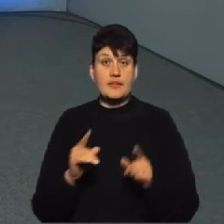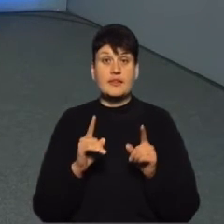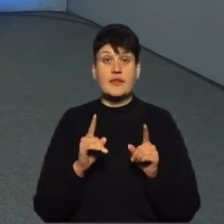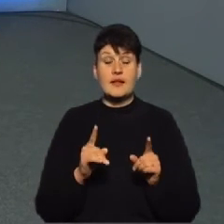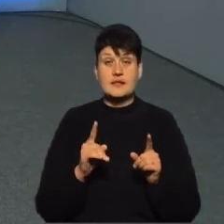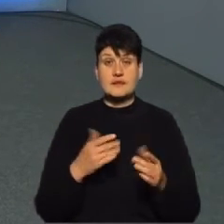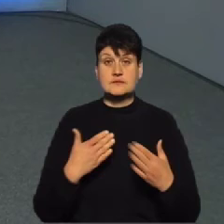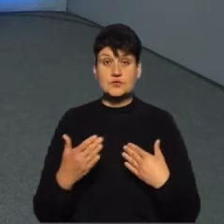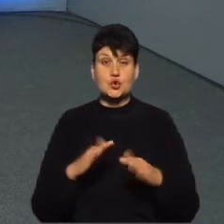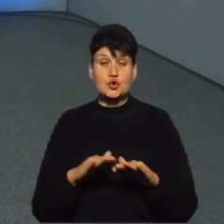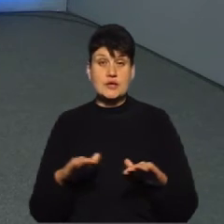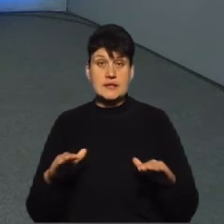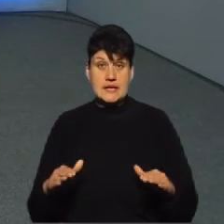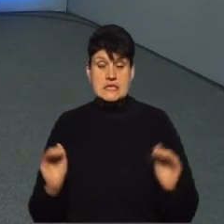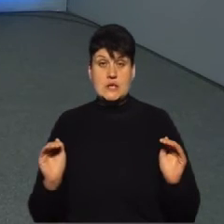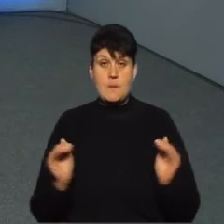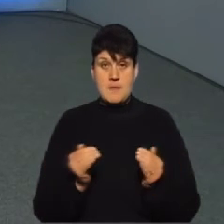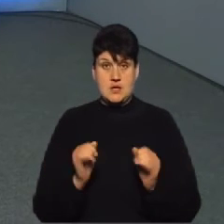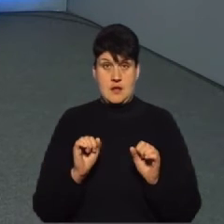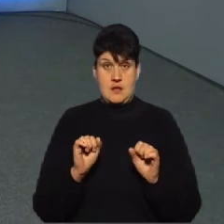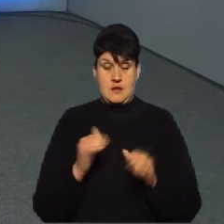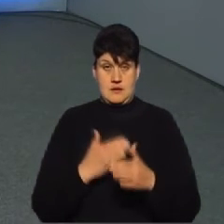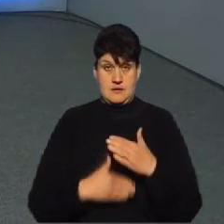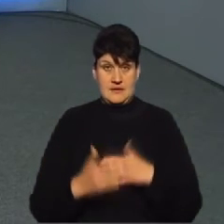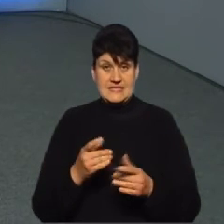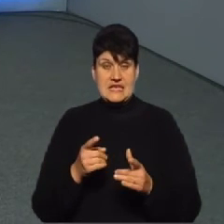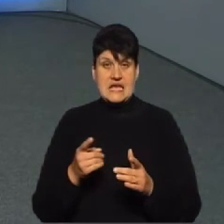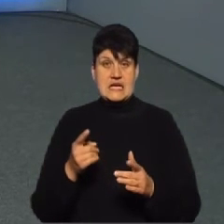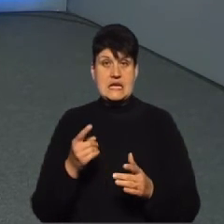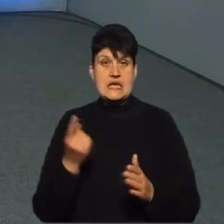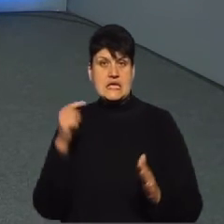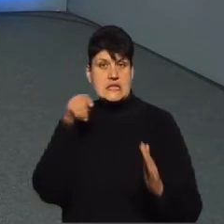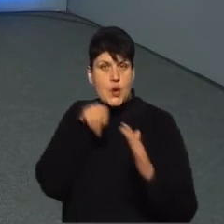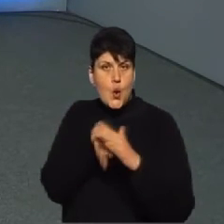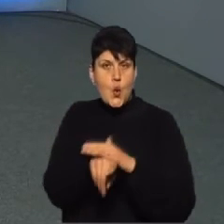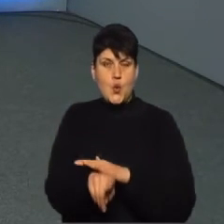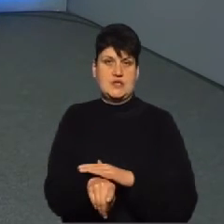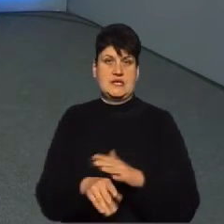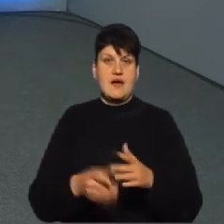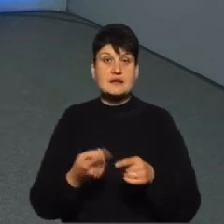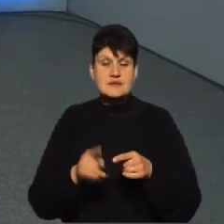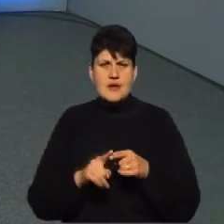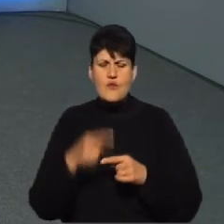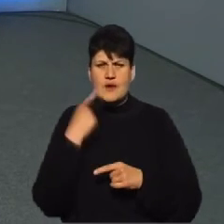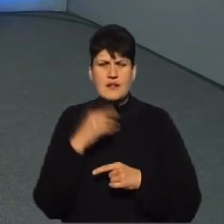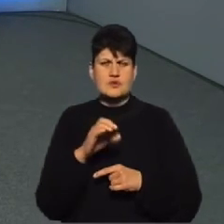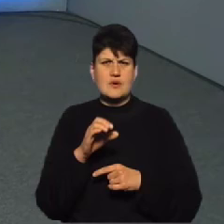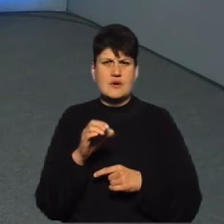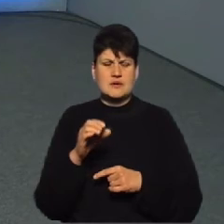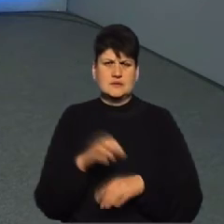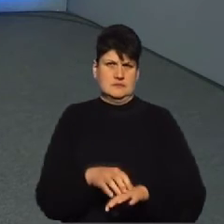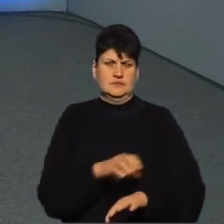обмеженими можливостями, оця інклюзія. От казали, що Радянський Союз – це от дуже толерантний і так далі.